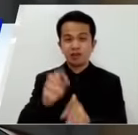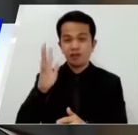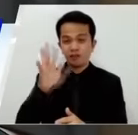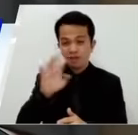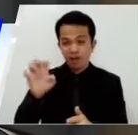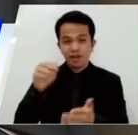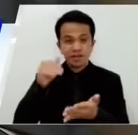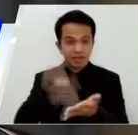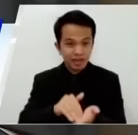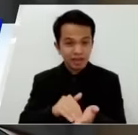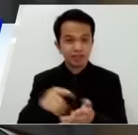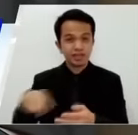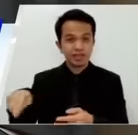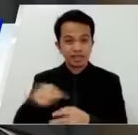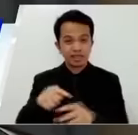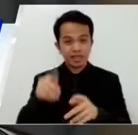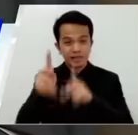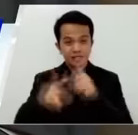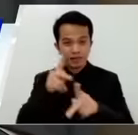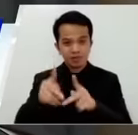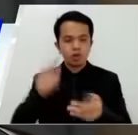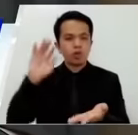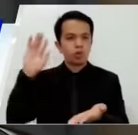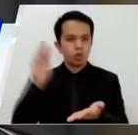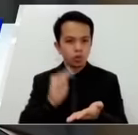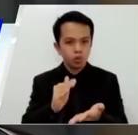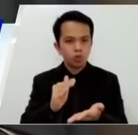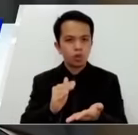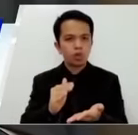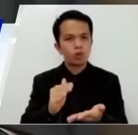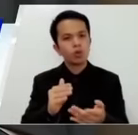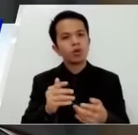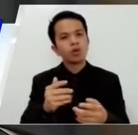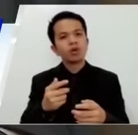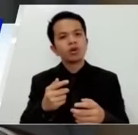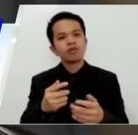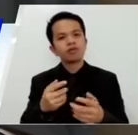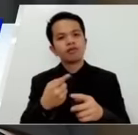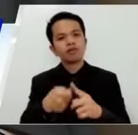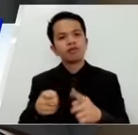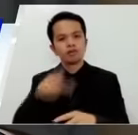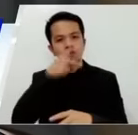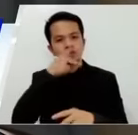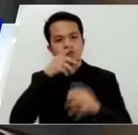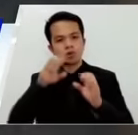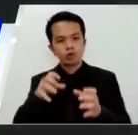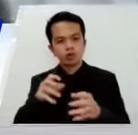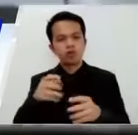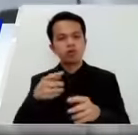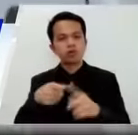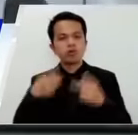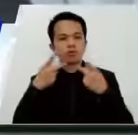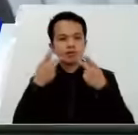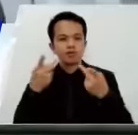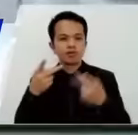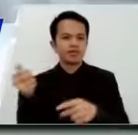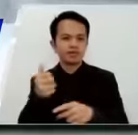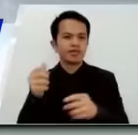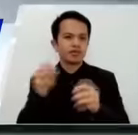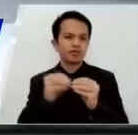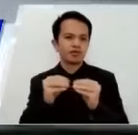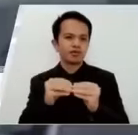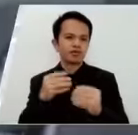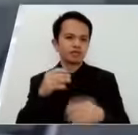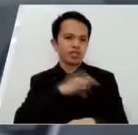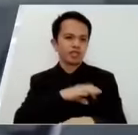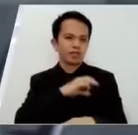pasahero ang mababawas na kaagaw ng taga-probado sektor sa pampublikong transportasyon. April 15 dapat